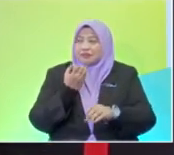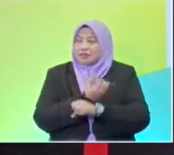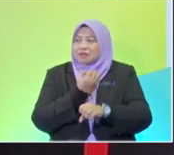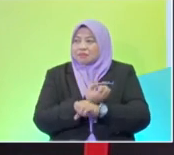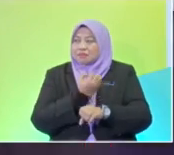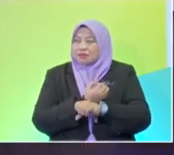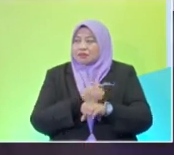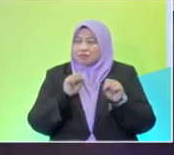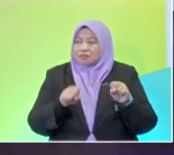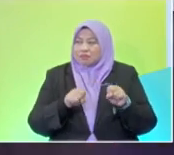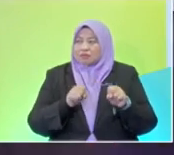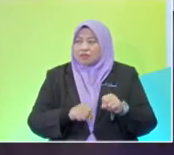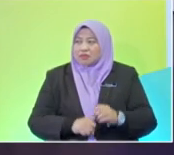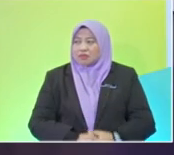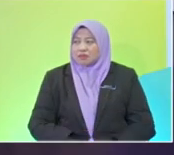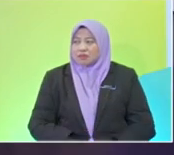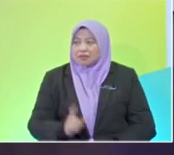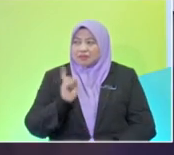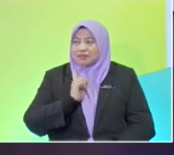kita coba